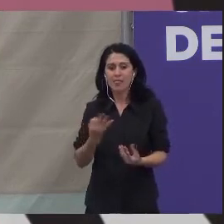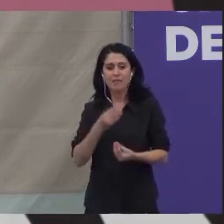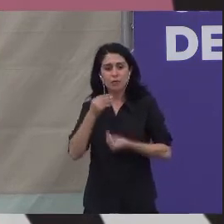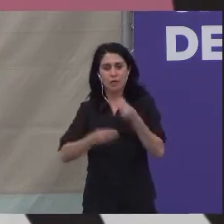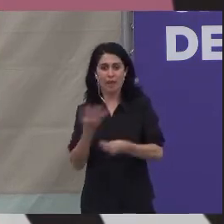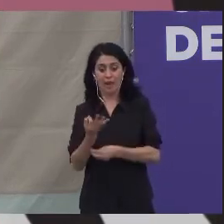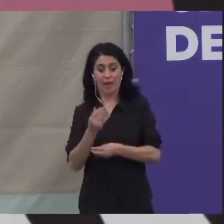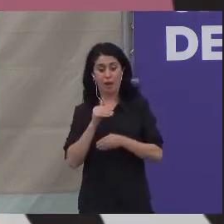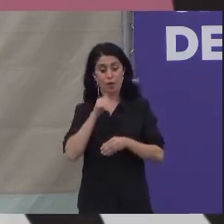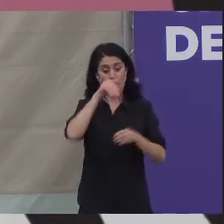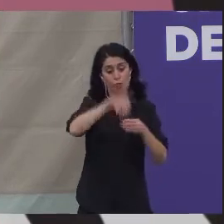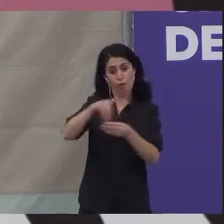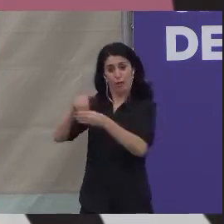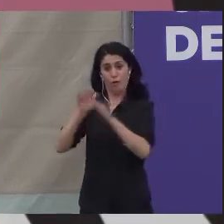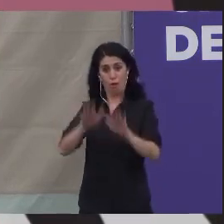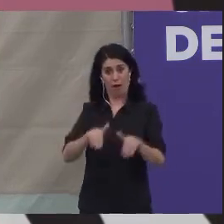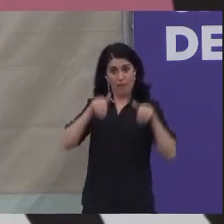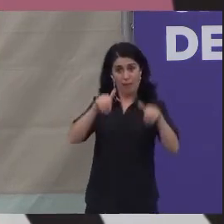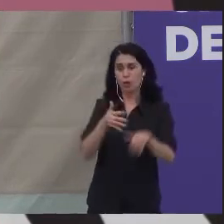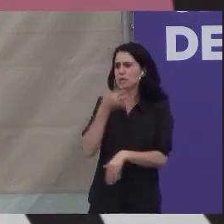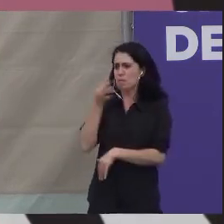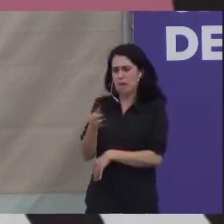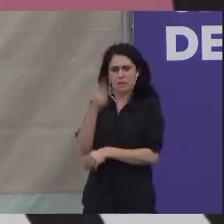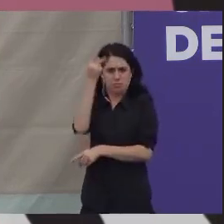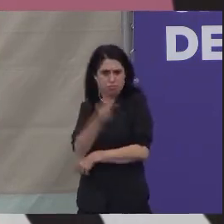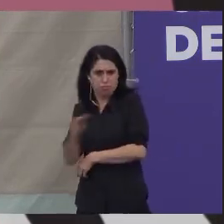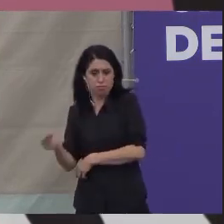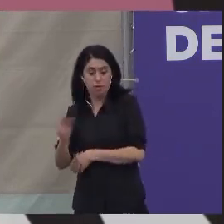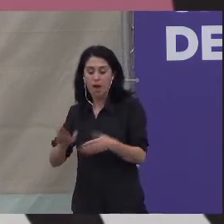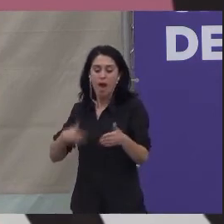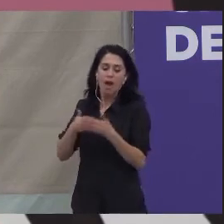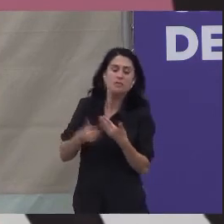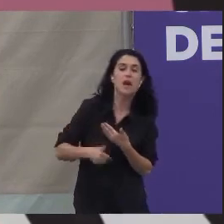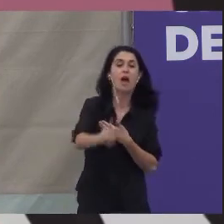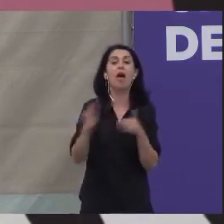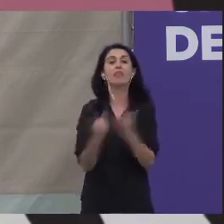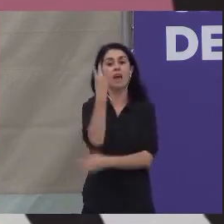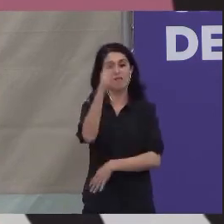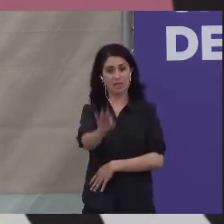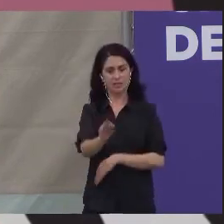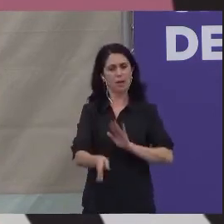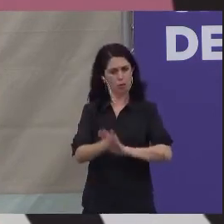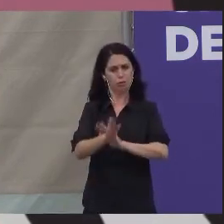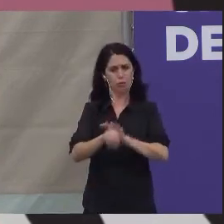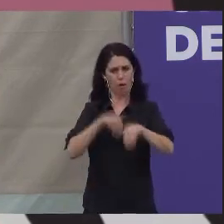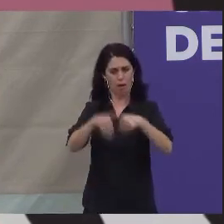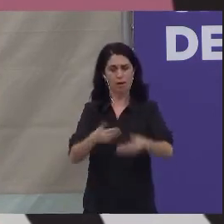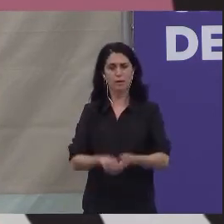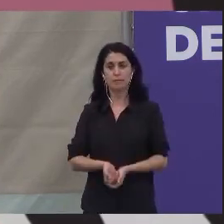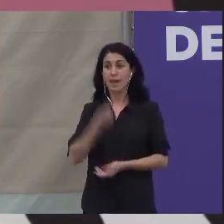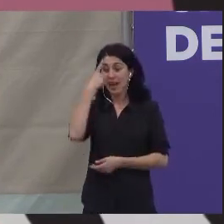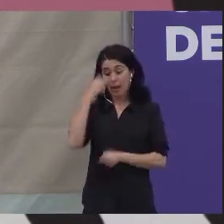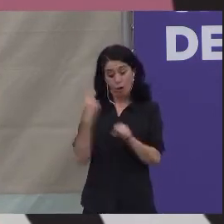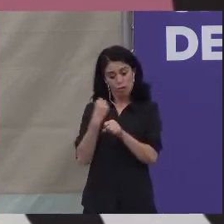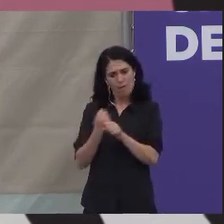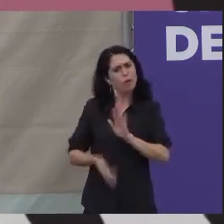de candidatures i resolucions que continuarà fins al dia 20. Crec que és el moment de continuar el